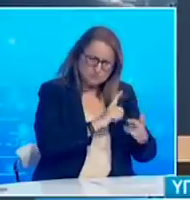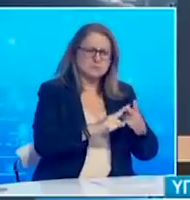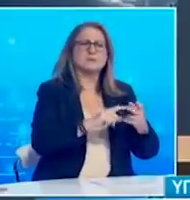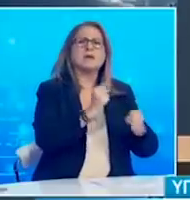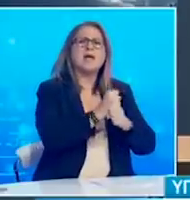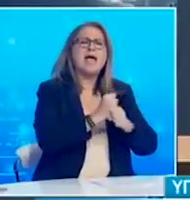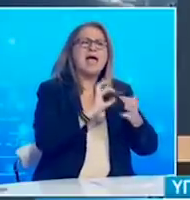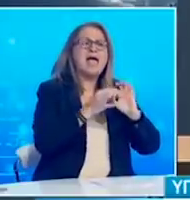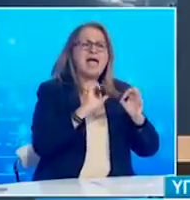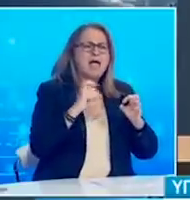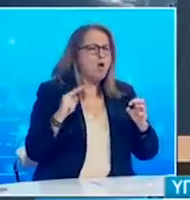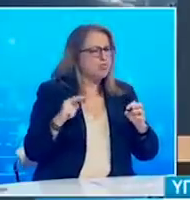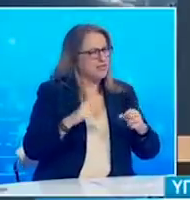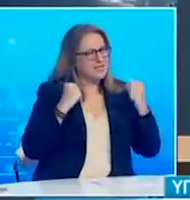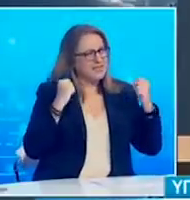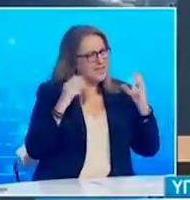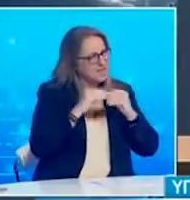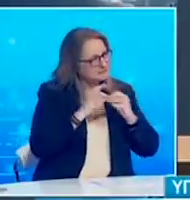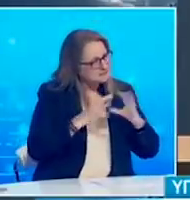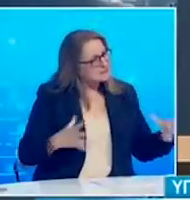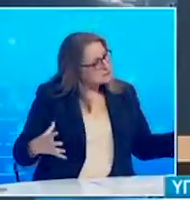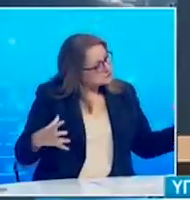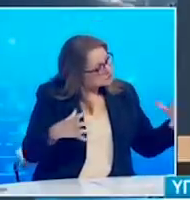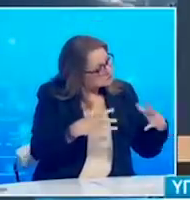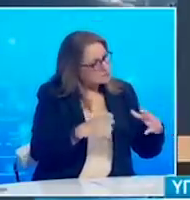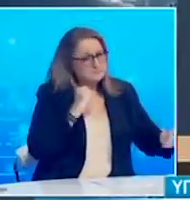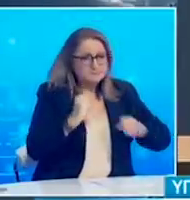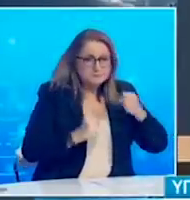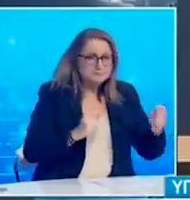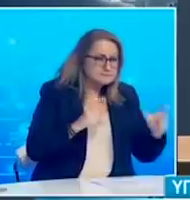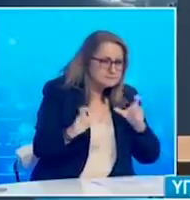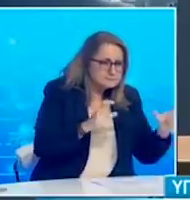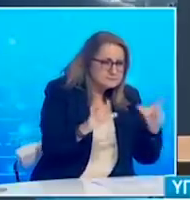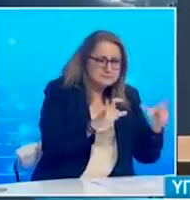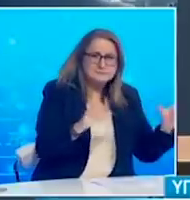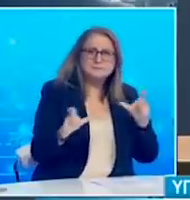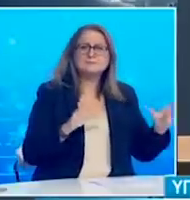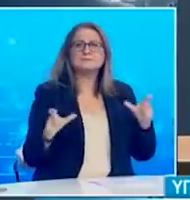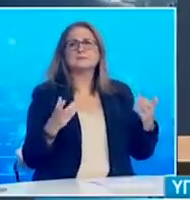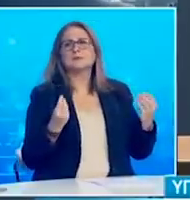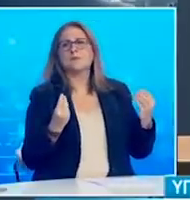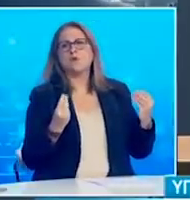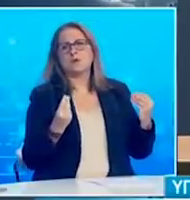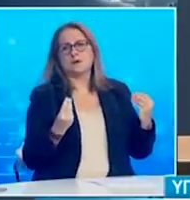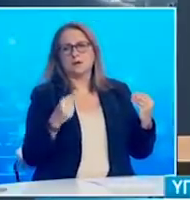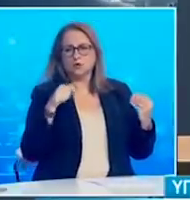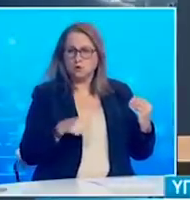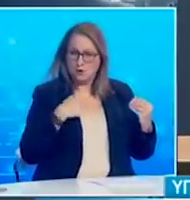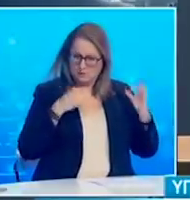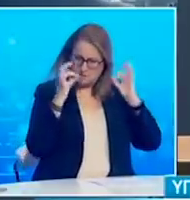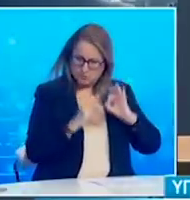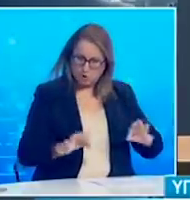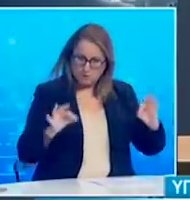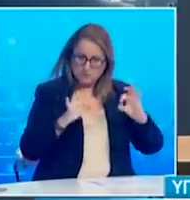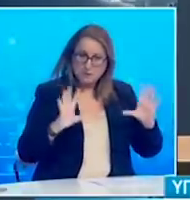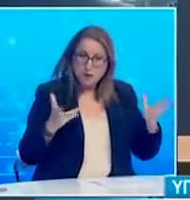αποτελέσματα. Και αυτός ο μηχανισμός θα ενισχυθεί ακόμη περισσότερο τις επόμενες μέρες, έτσι ώστε το οποιοδήποτε δεύτερο κύμα να μας βρει